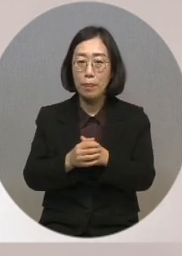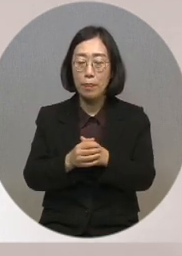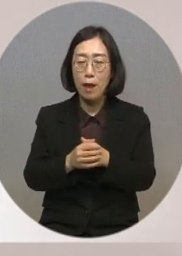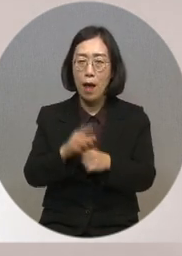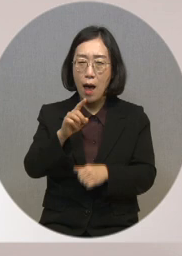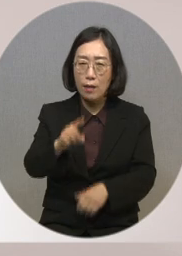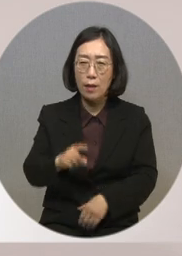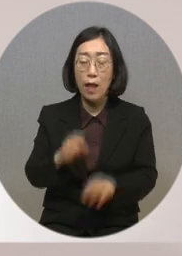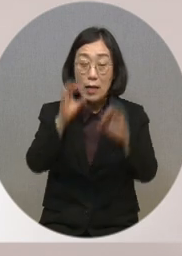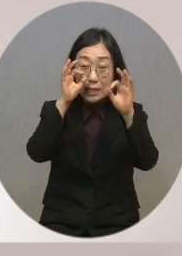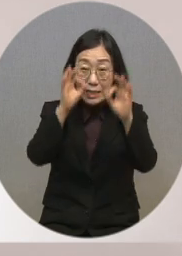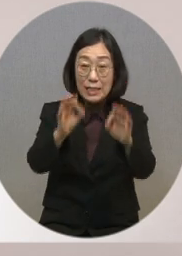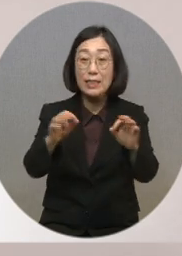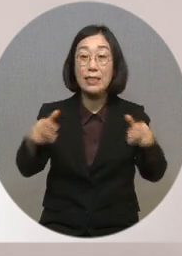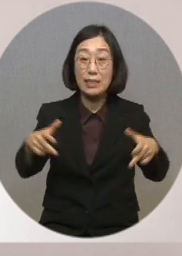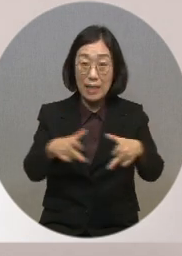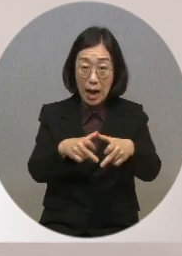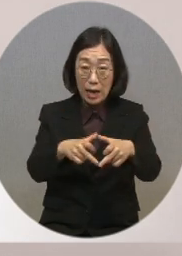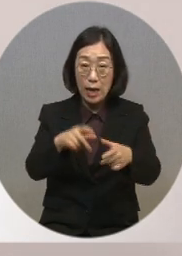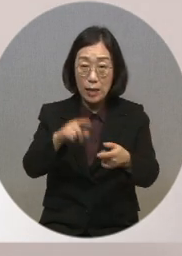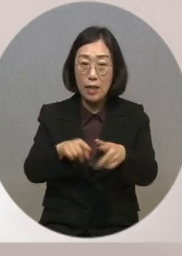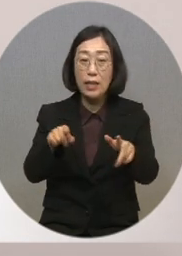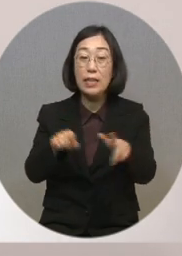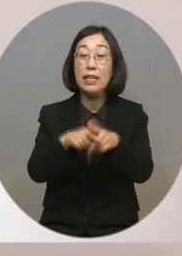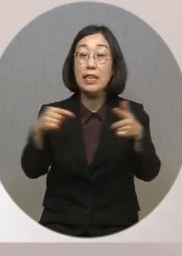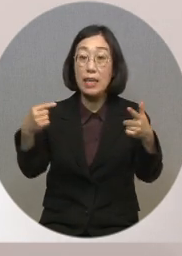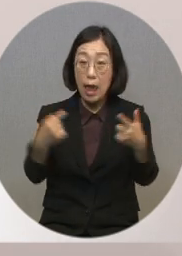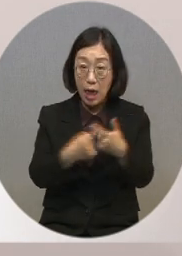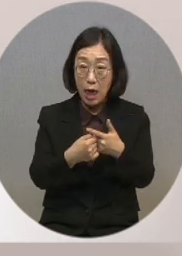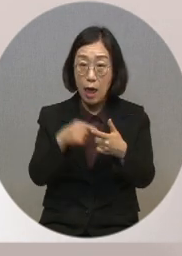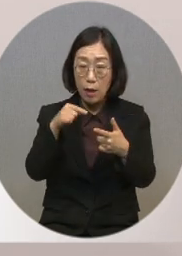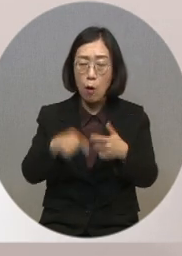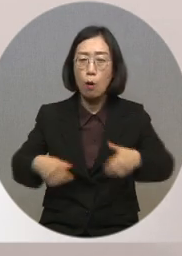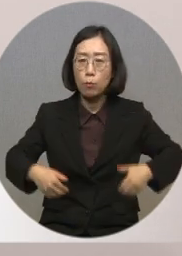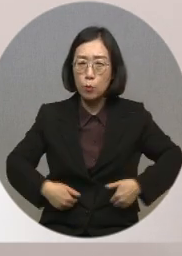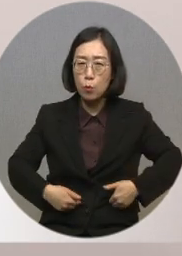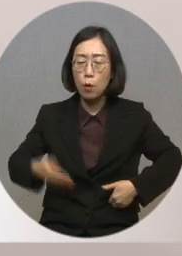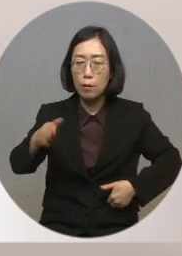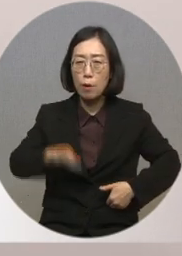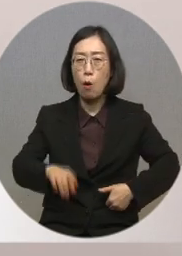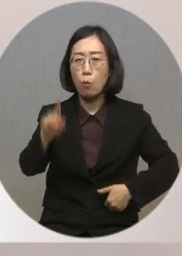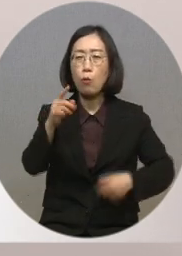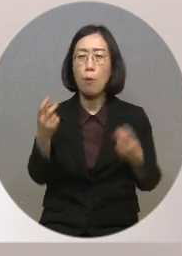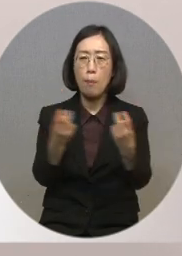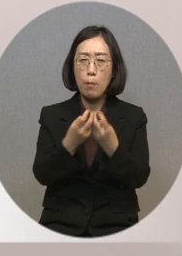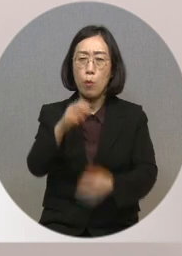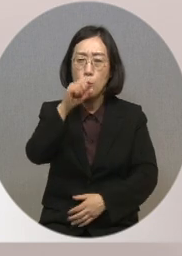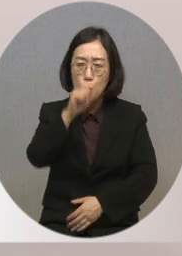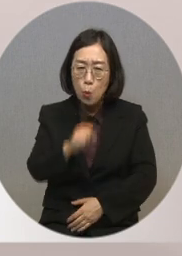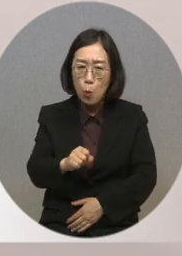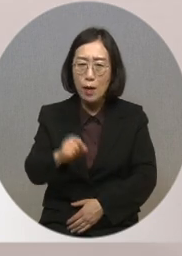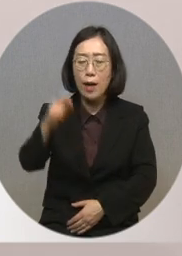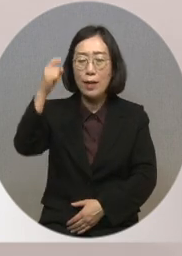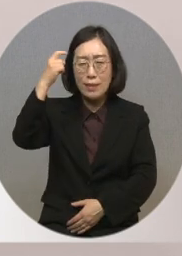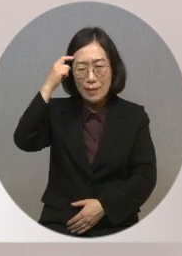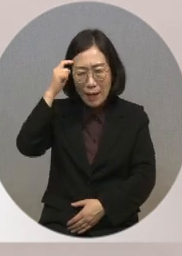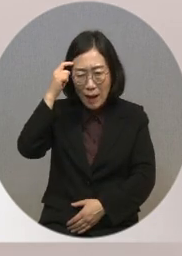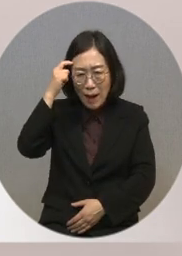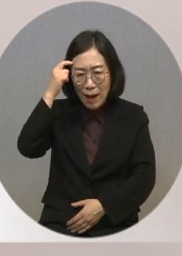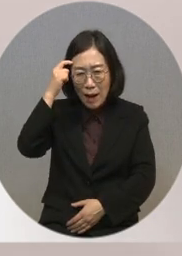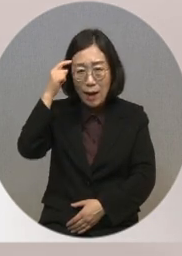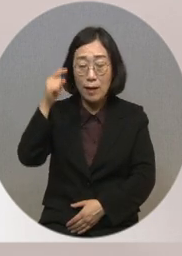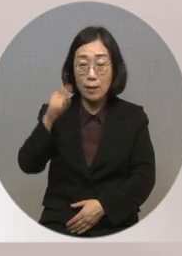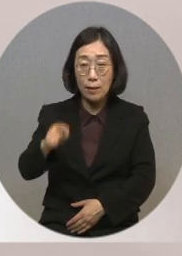하나는 시각장애에 대한 이해가 필요한데 어떤 방법이 있을까 하는 것이